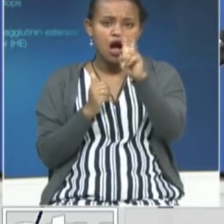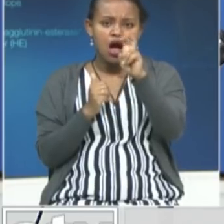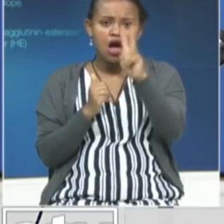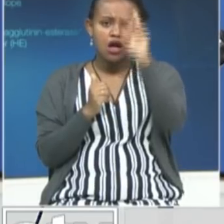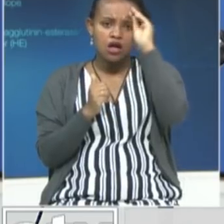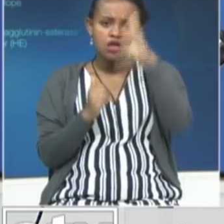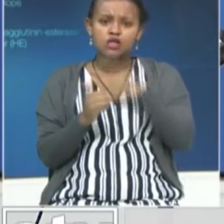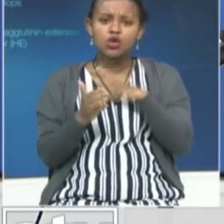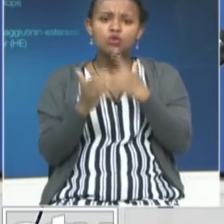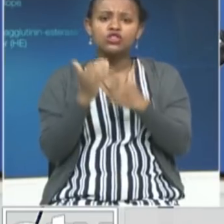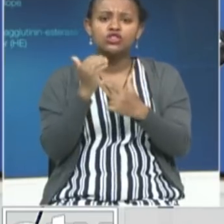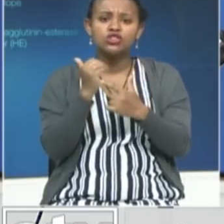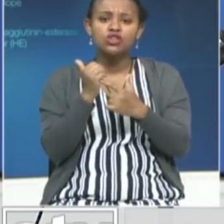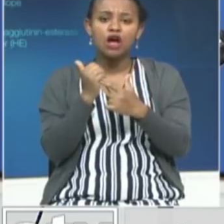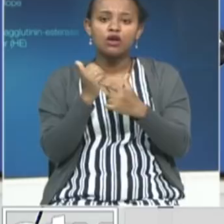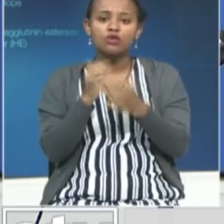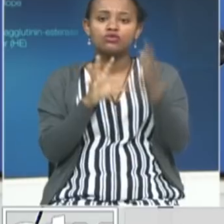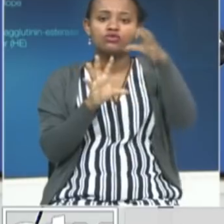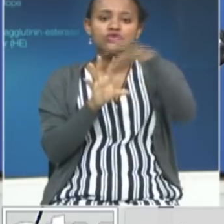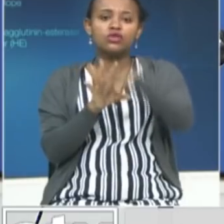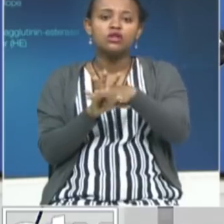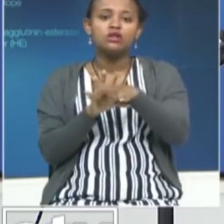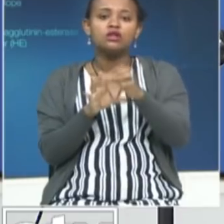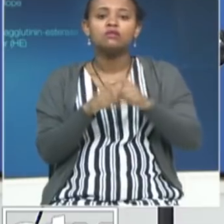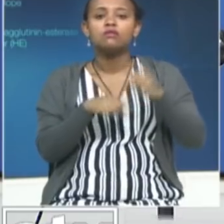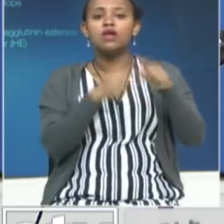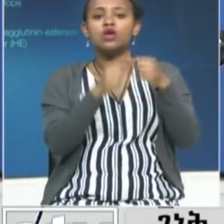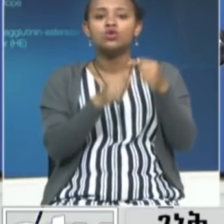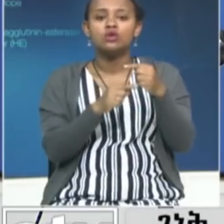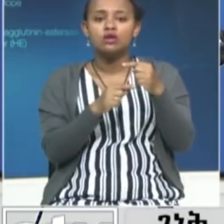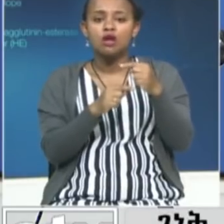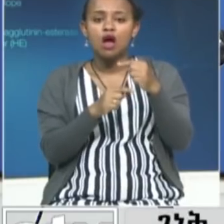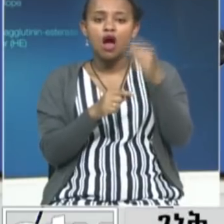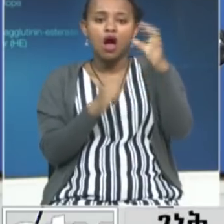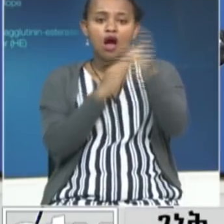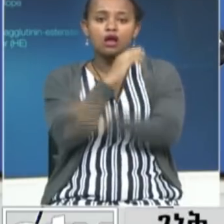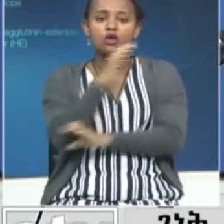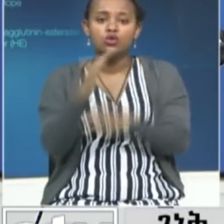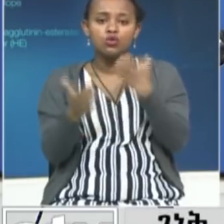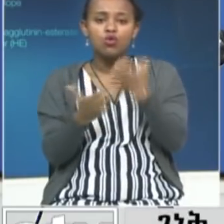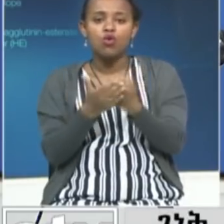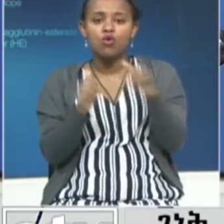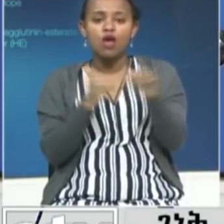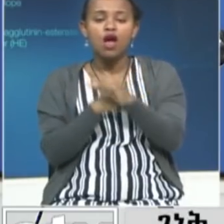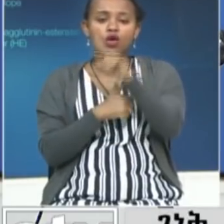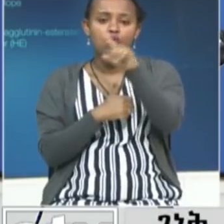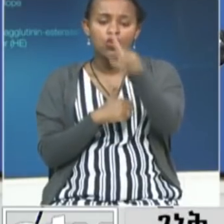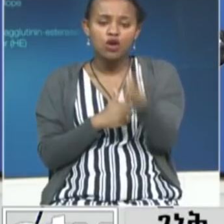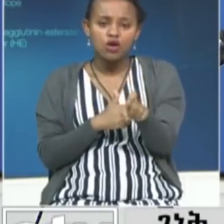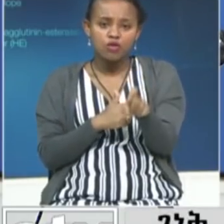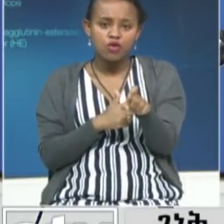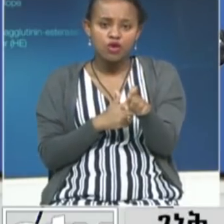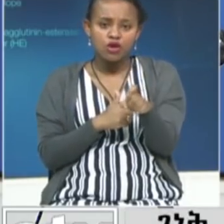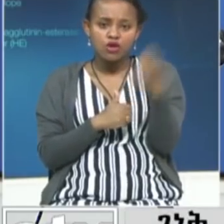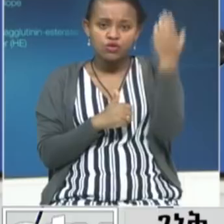ይሄ የሀገር ጎዳሞ እና የሚቀረው ምሽት አንድ